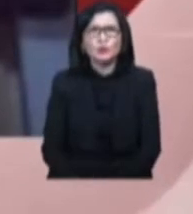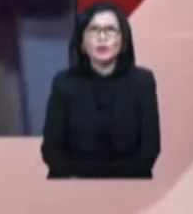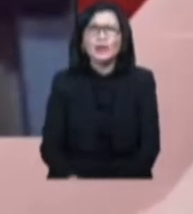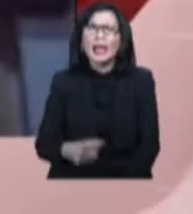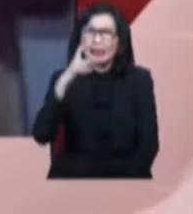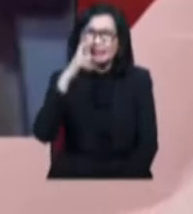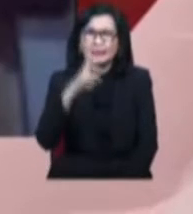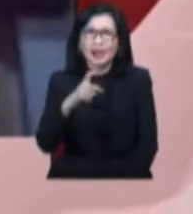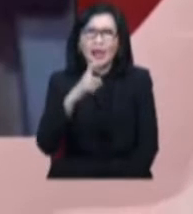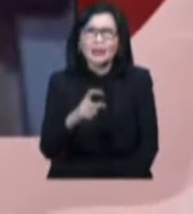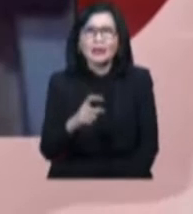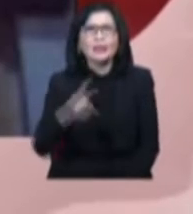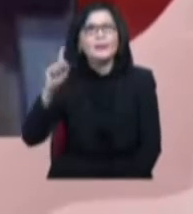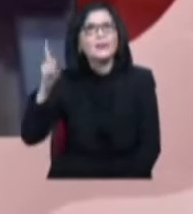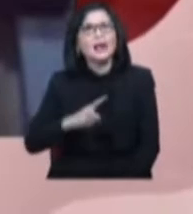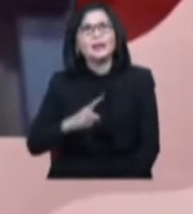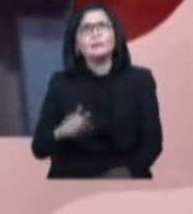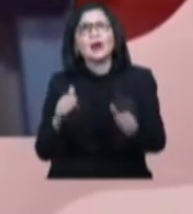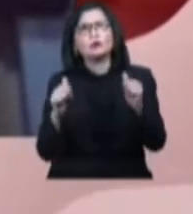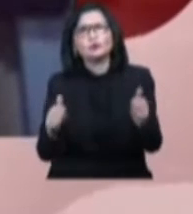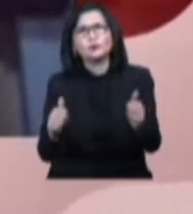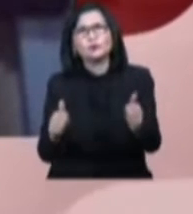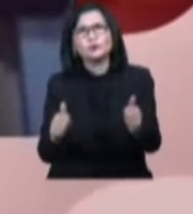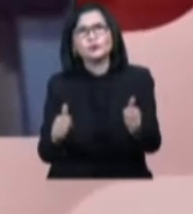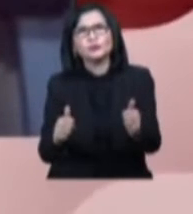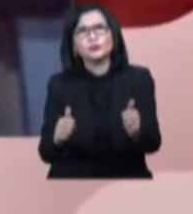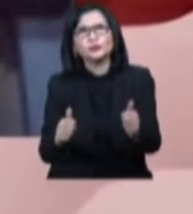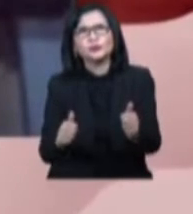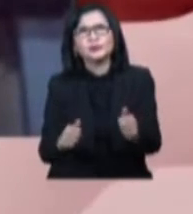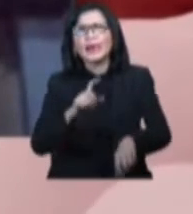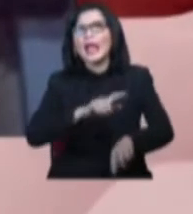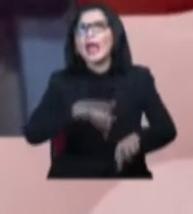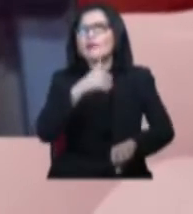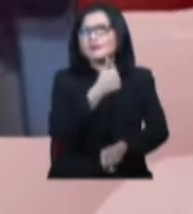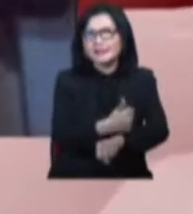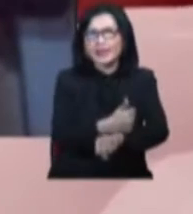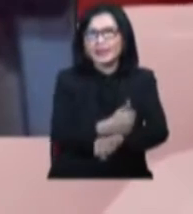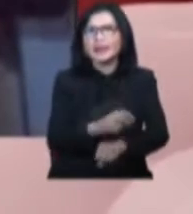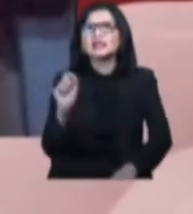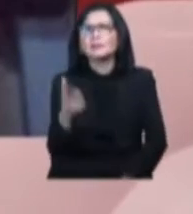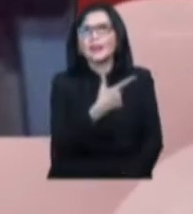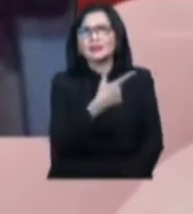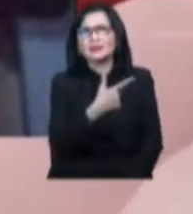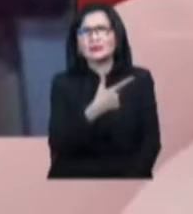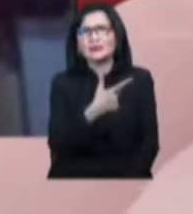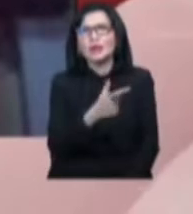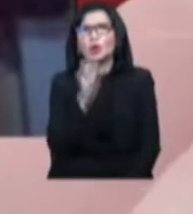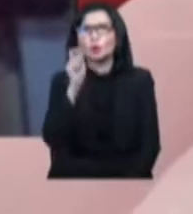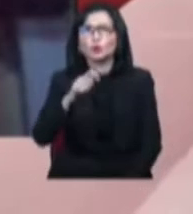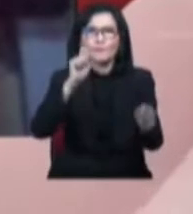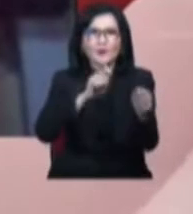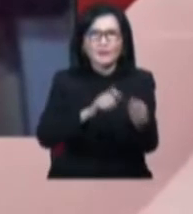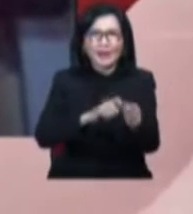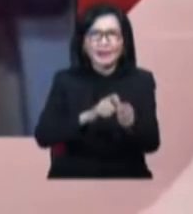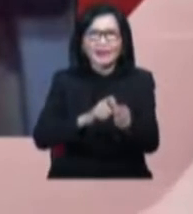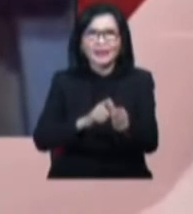cara yang paling efektif yang paling efisien yang paling cepat bisa memulihkan